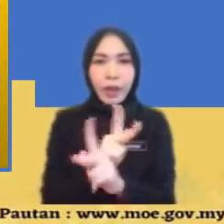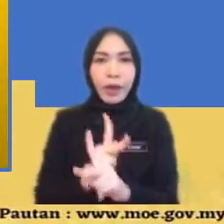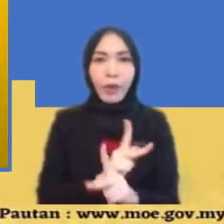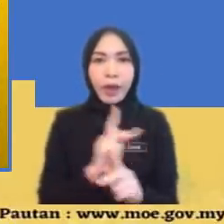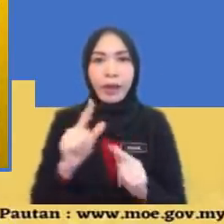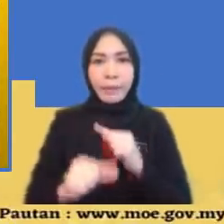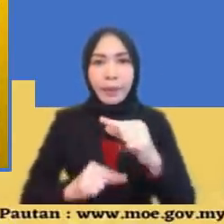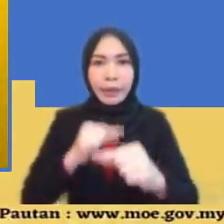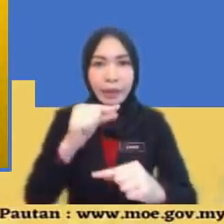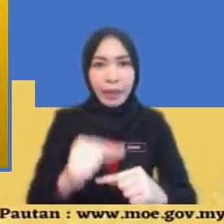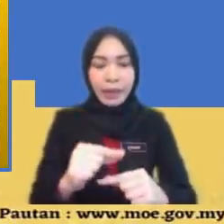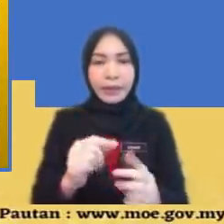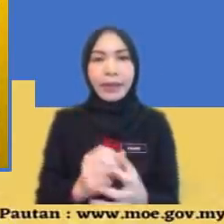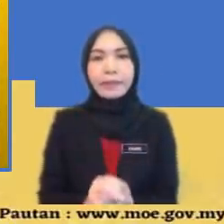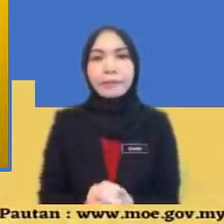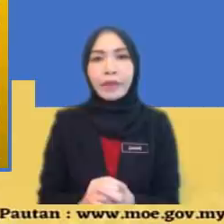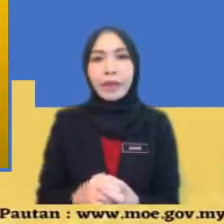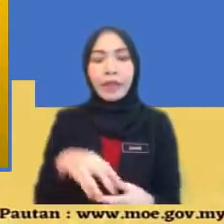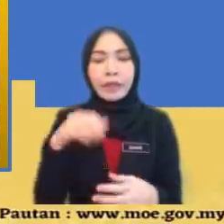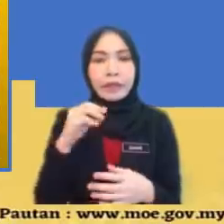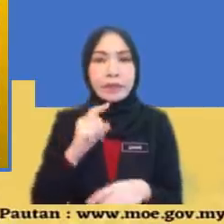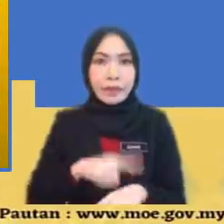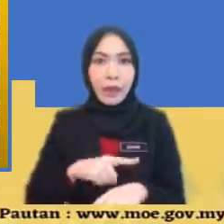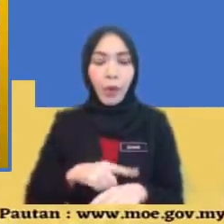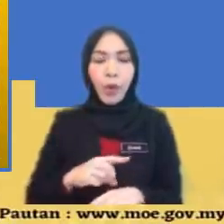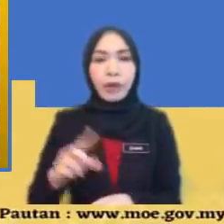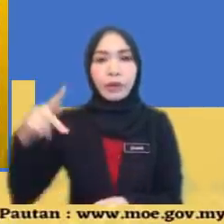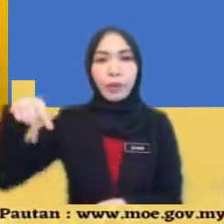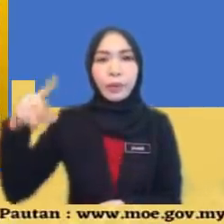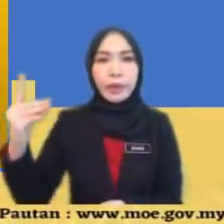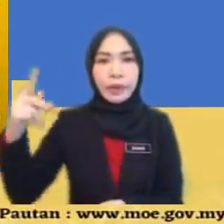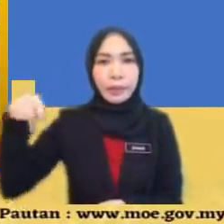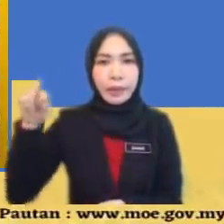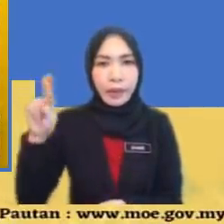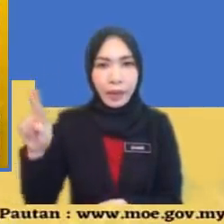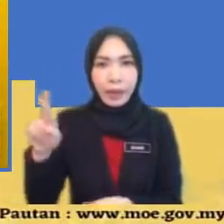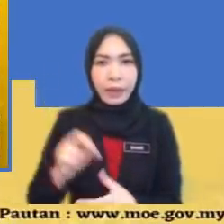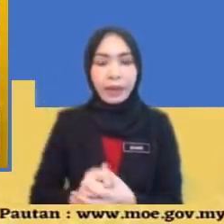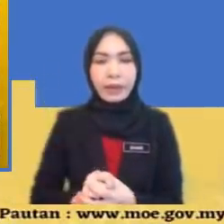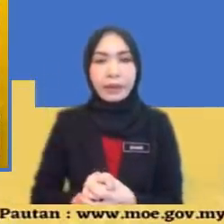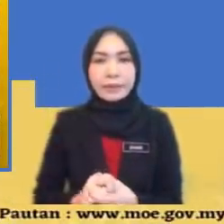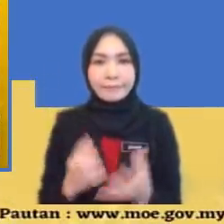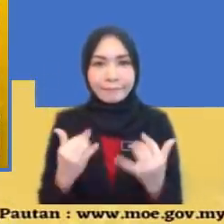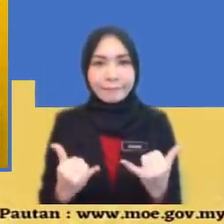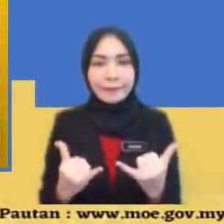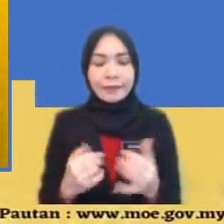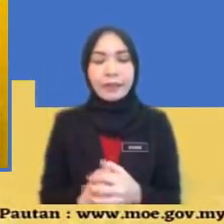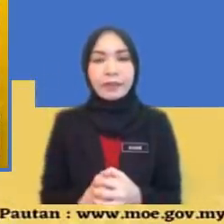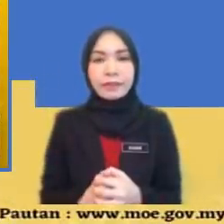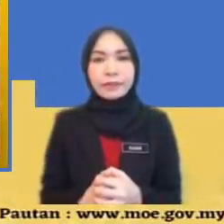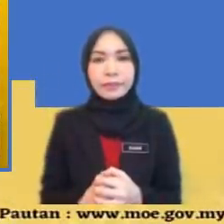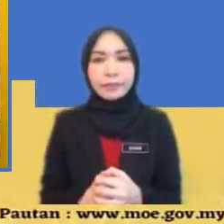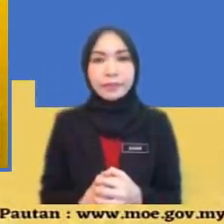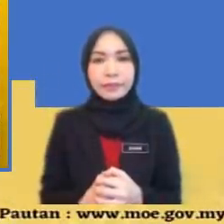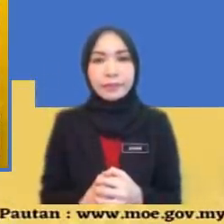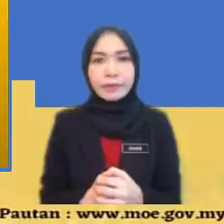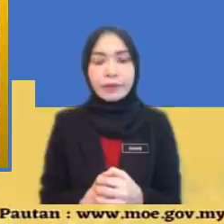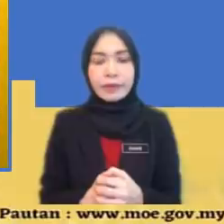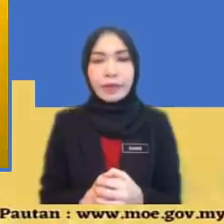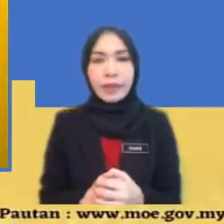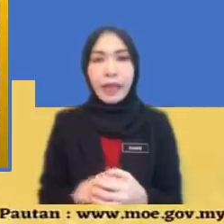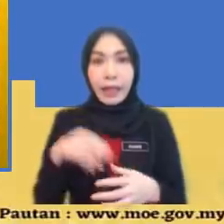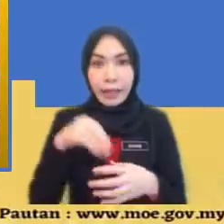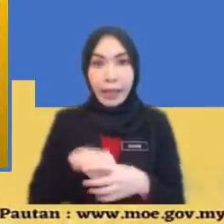pengajaran dan pembelajaran secara bersambung ke terpaksa ditangguhkan di dalam situasi ini